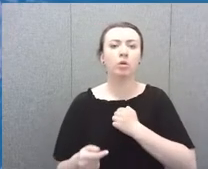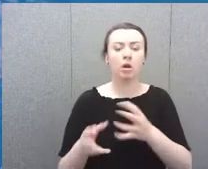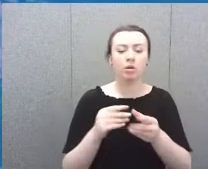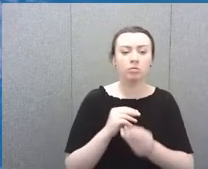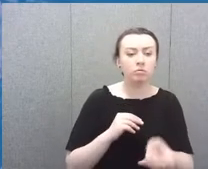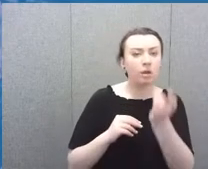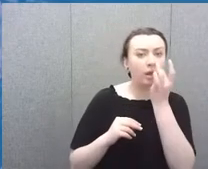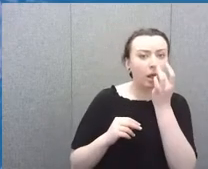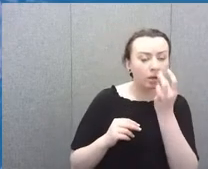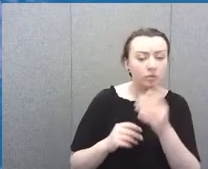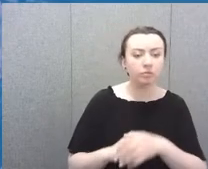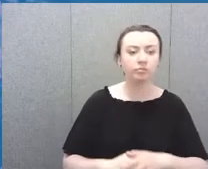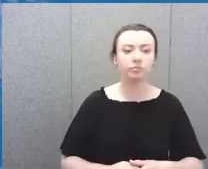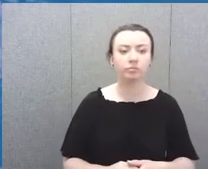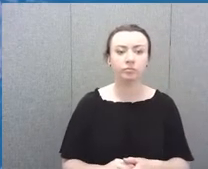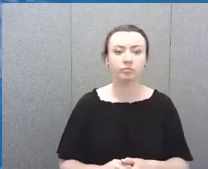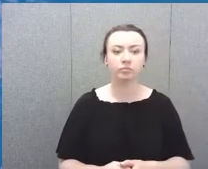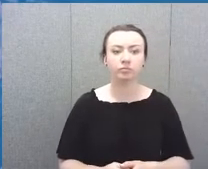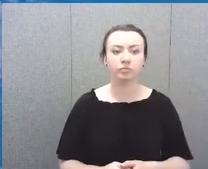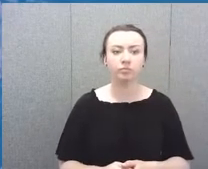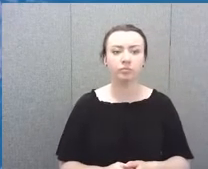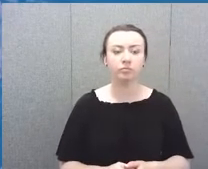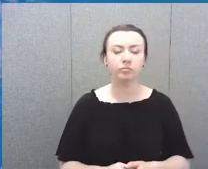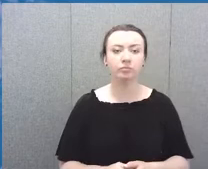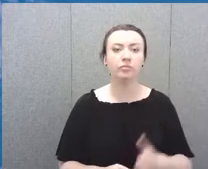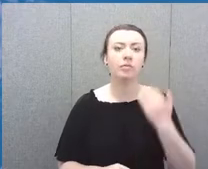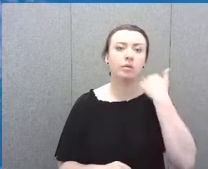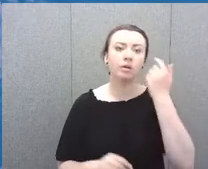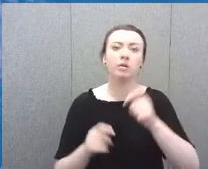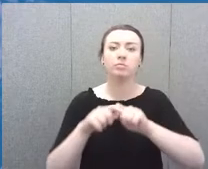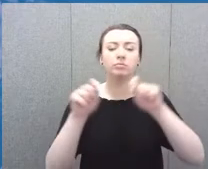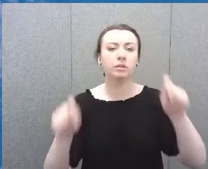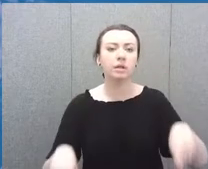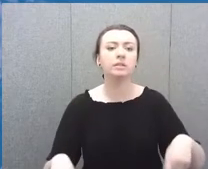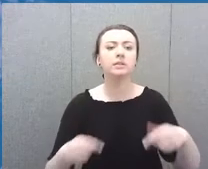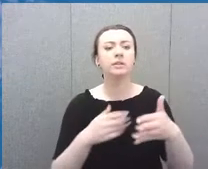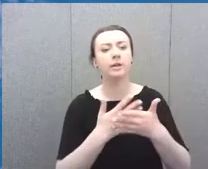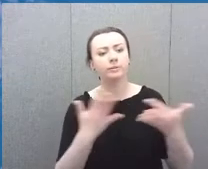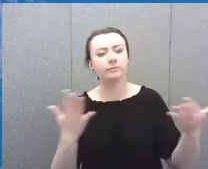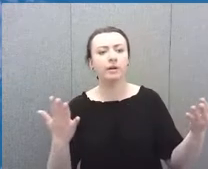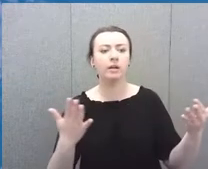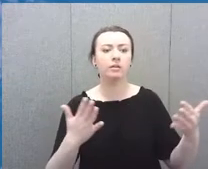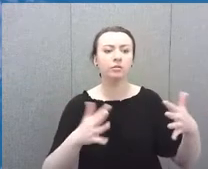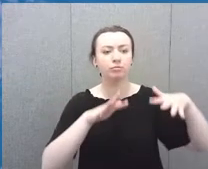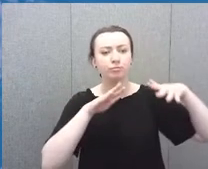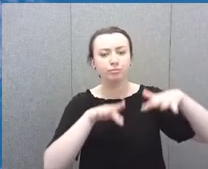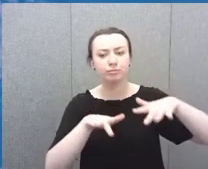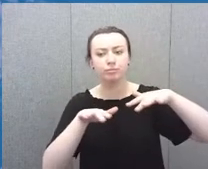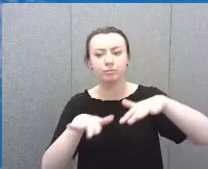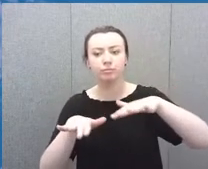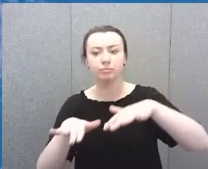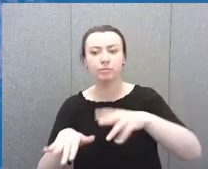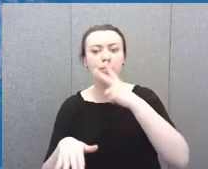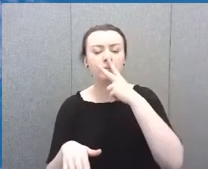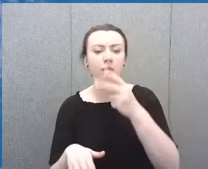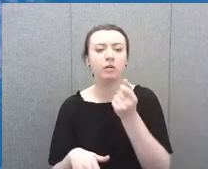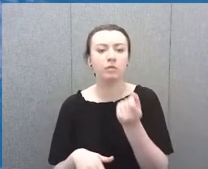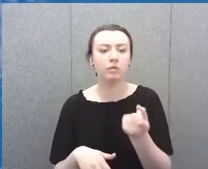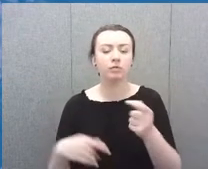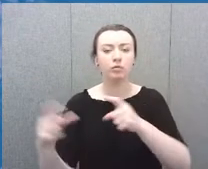выросли даже в масштаб маршей, вы вот видите опять же на фотографиях, несколько месяцев